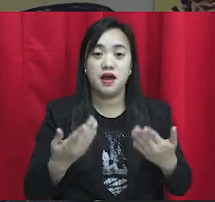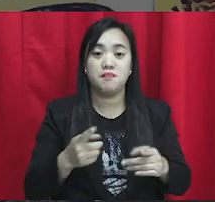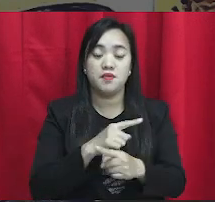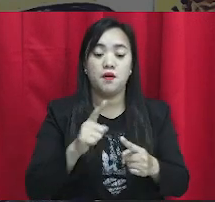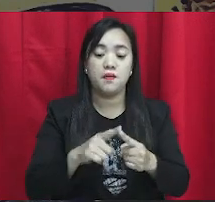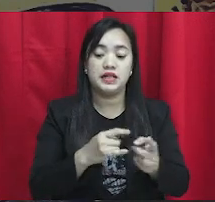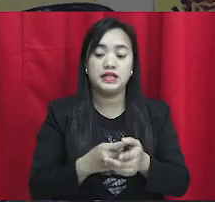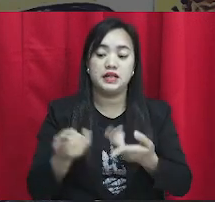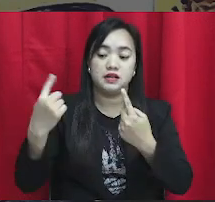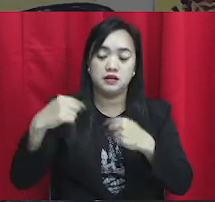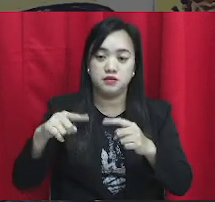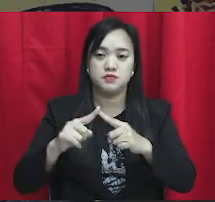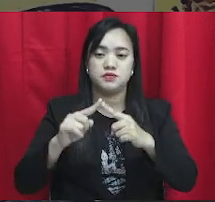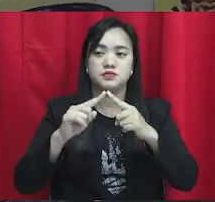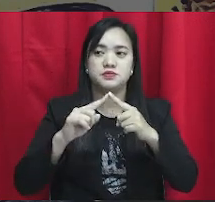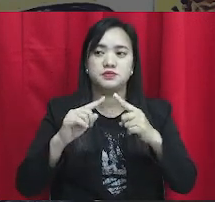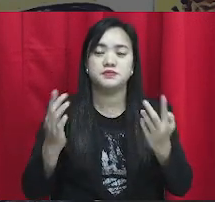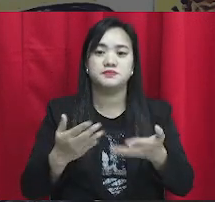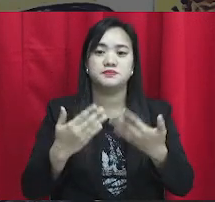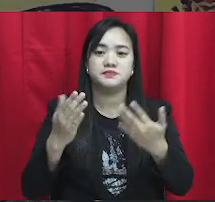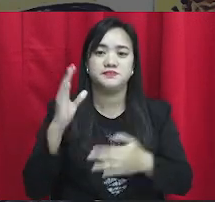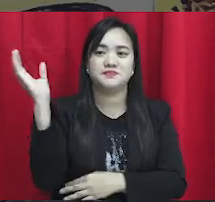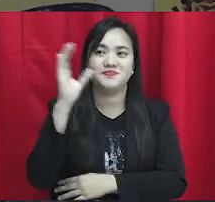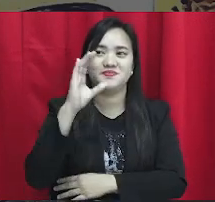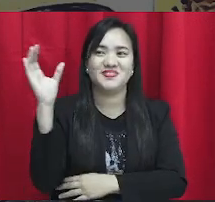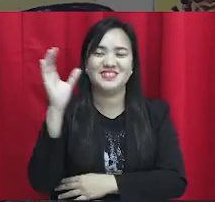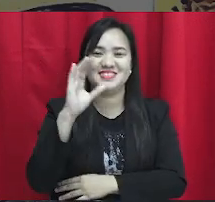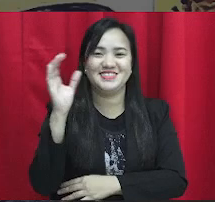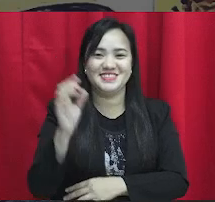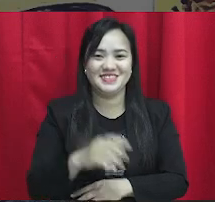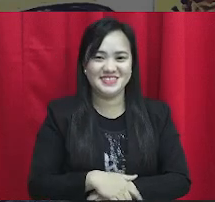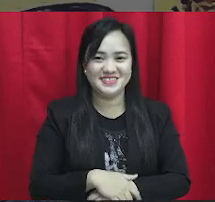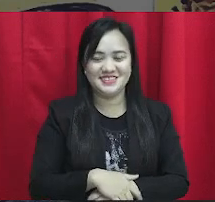Pasko. Wow. Mano po, Nay.